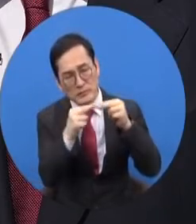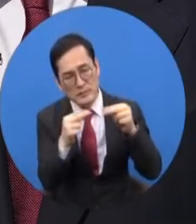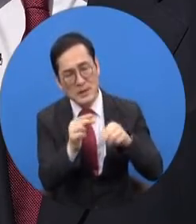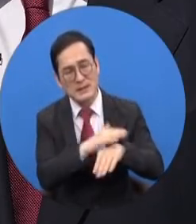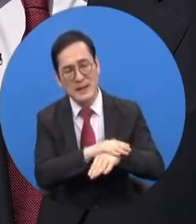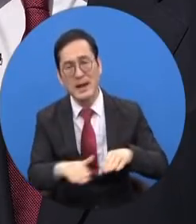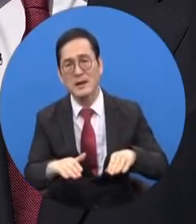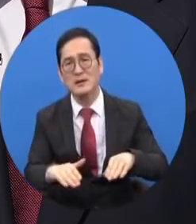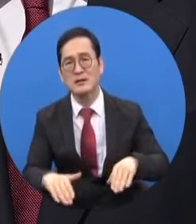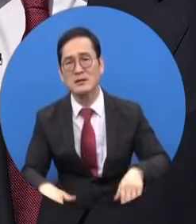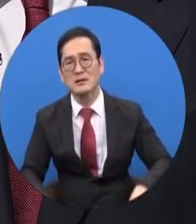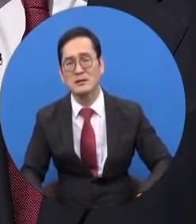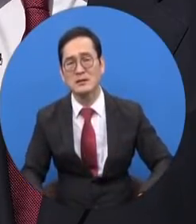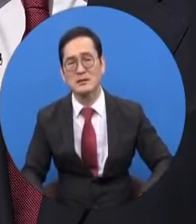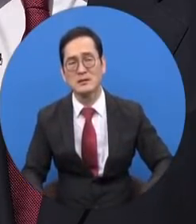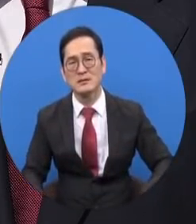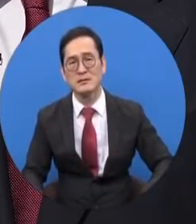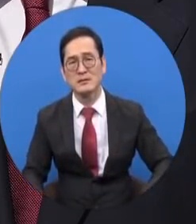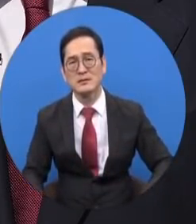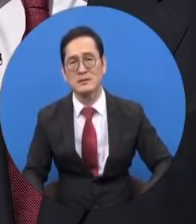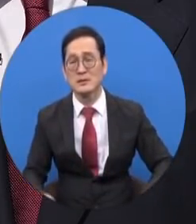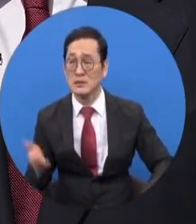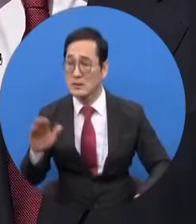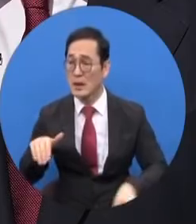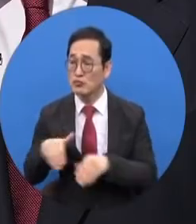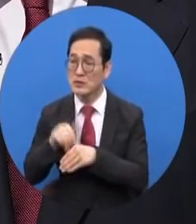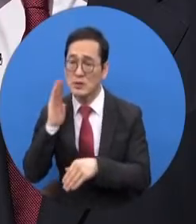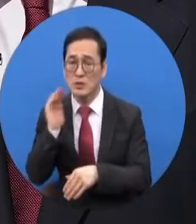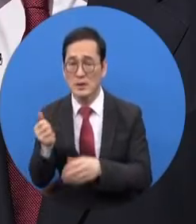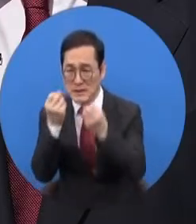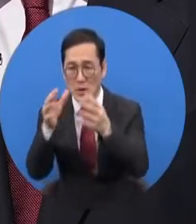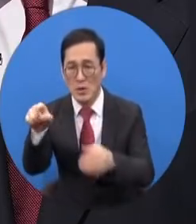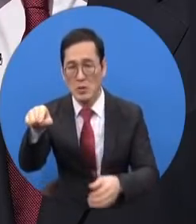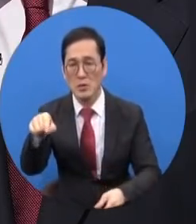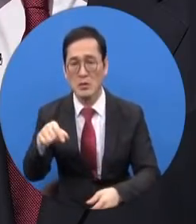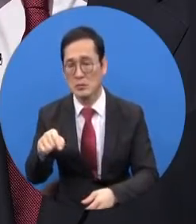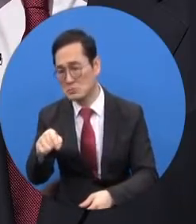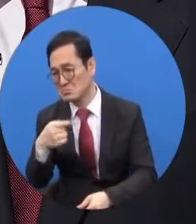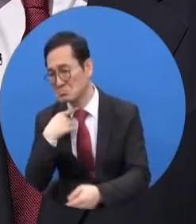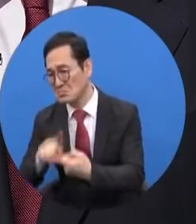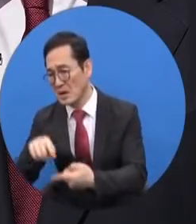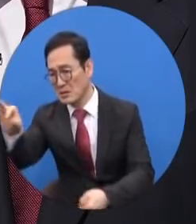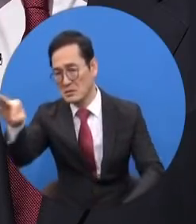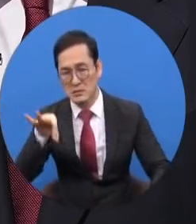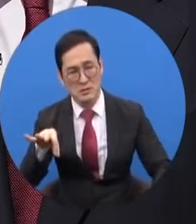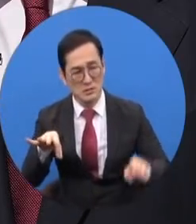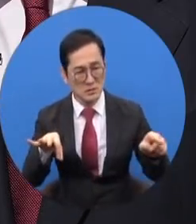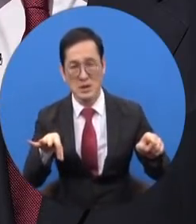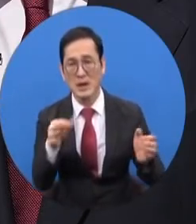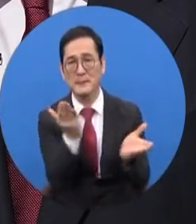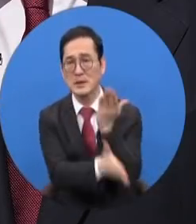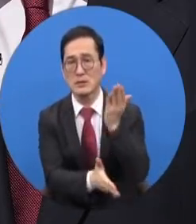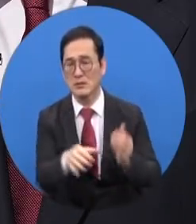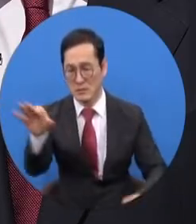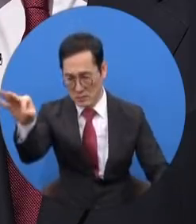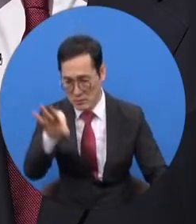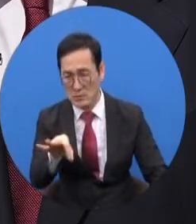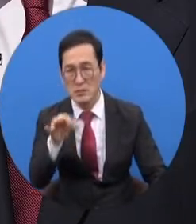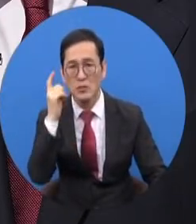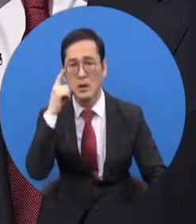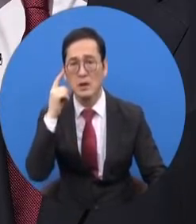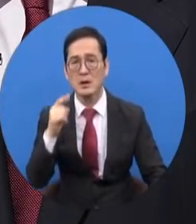한국은행 총재를 문재인 정권에서 임기 말에 임명하는 게 맞냐. 6.15 지방선거 앞두고 안 그래도